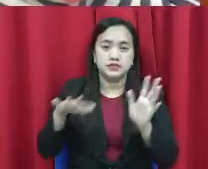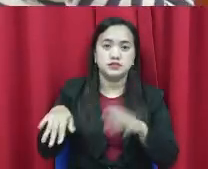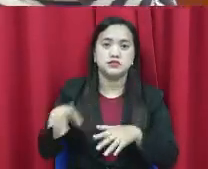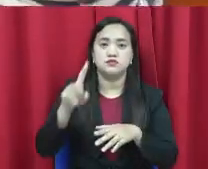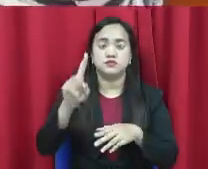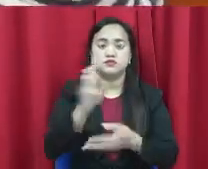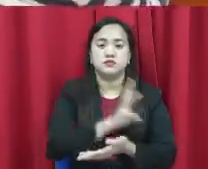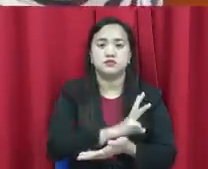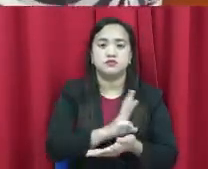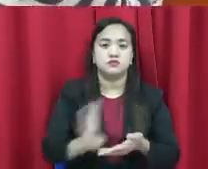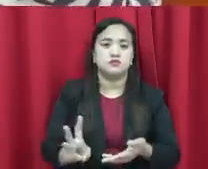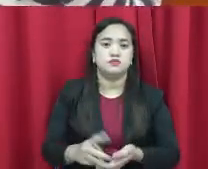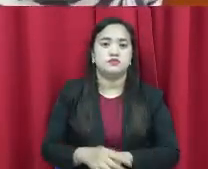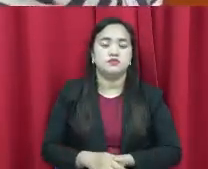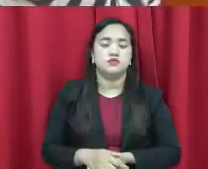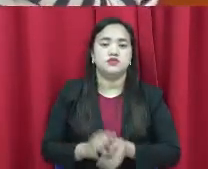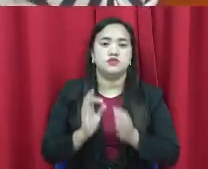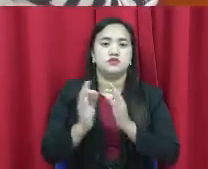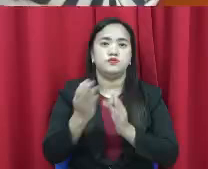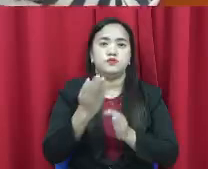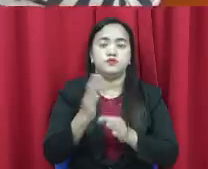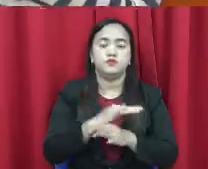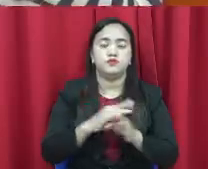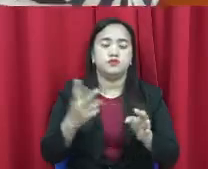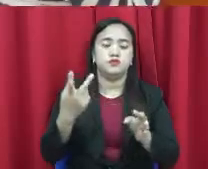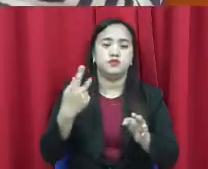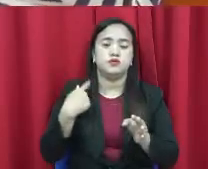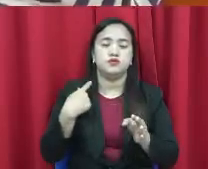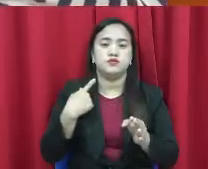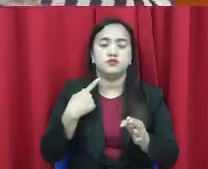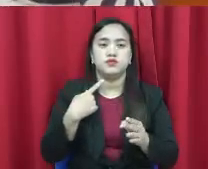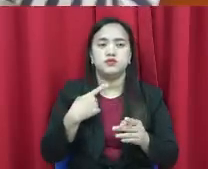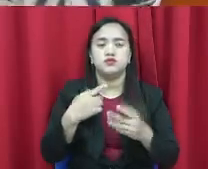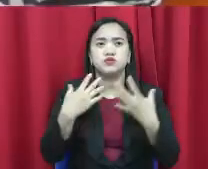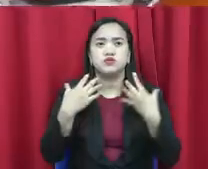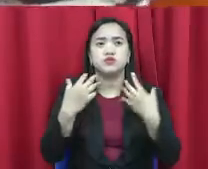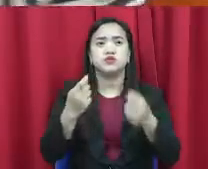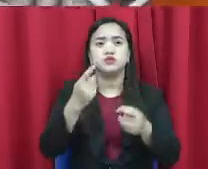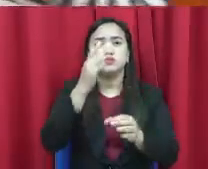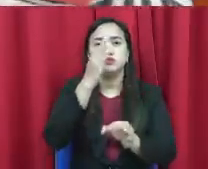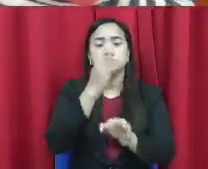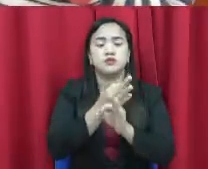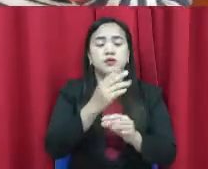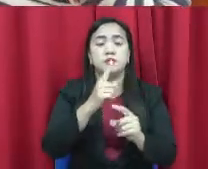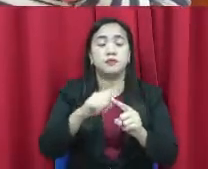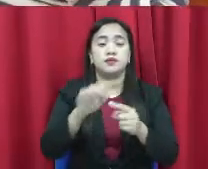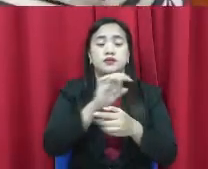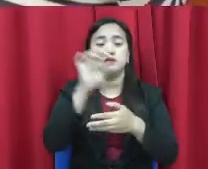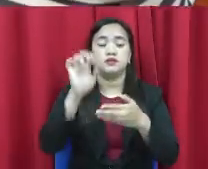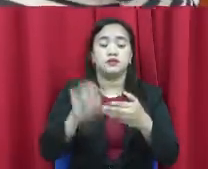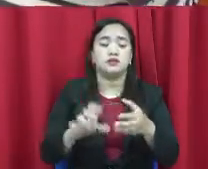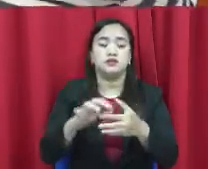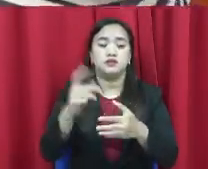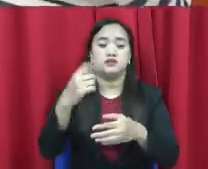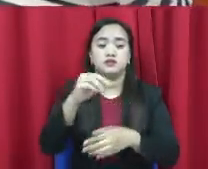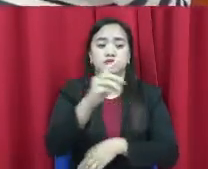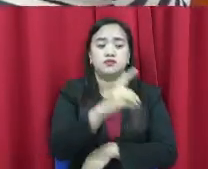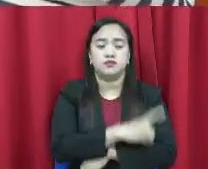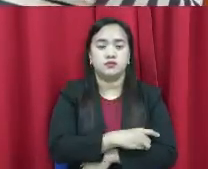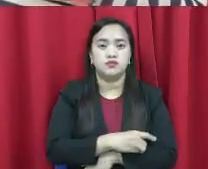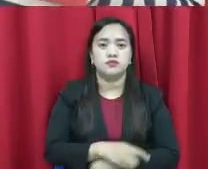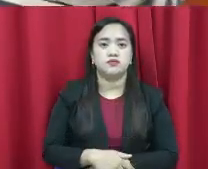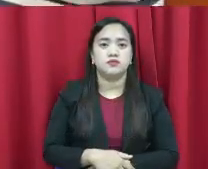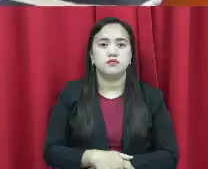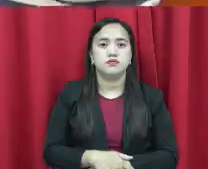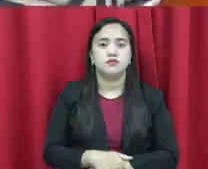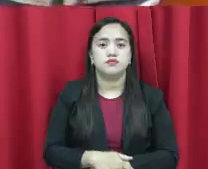ganon na pagka wala kang Faith strong faith mawawala ka but at the end of the day Sabi nga ni Ma'am yang aalalahanin